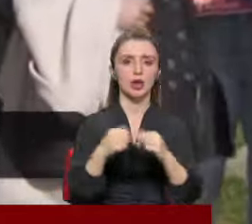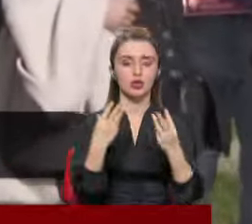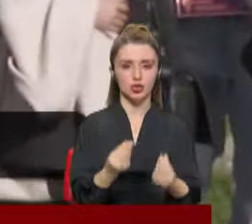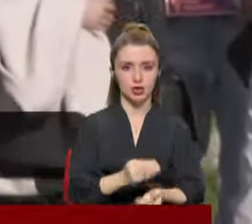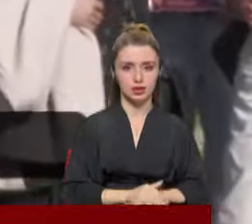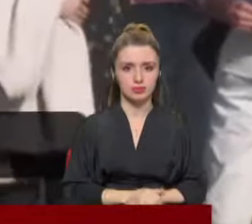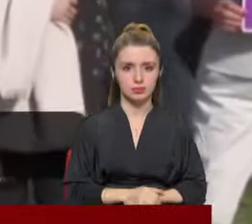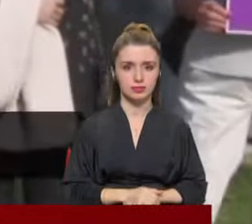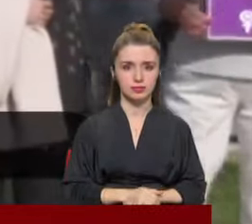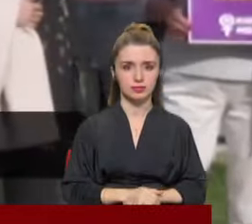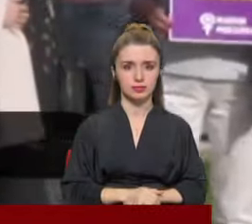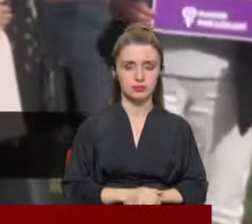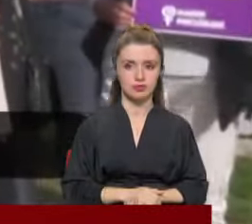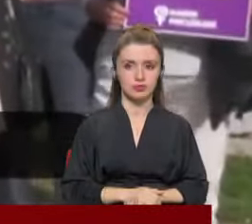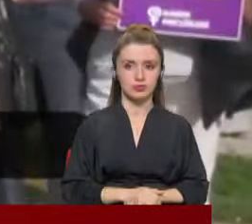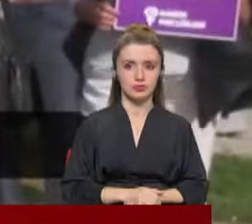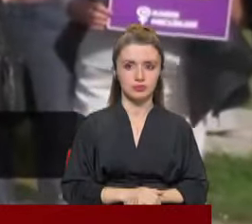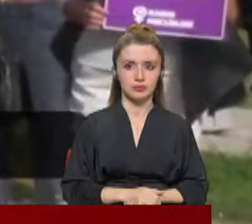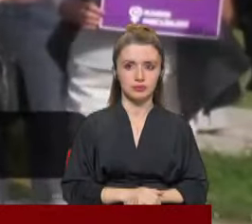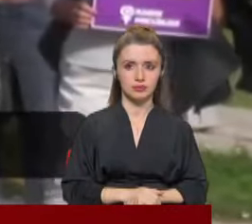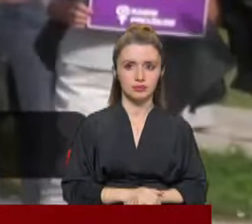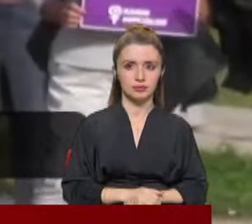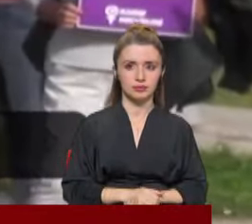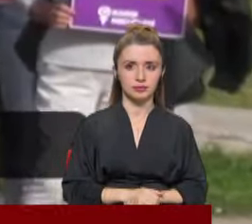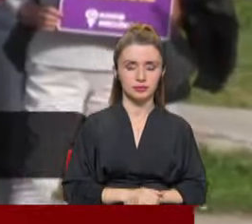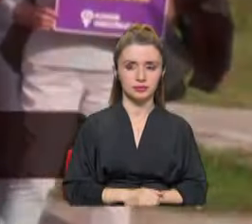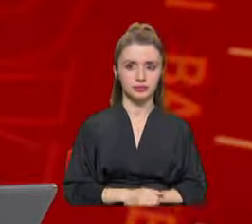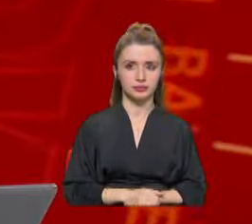Tarikat, cemaat düzenine son.